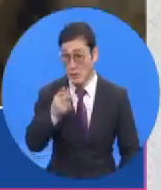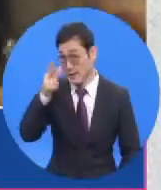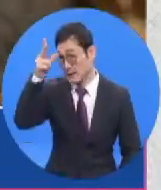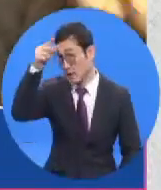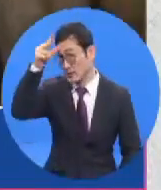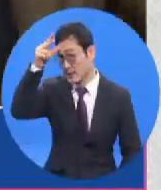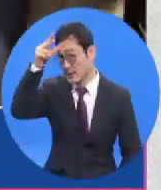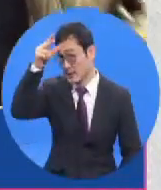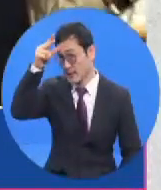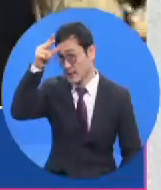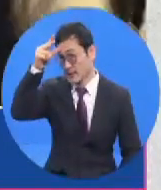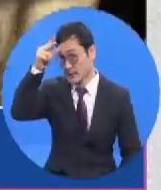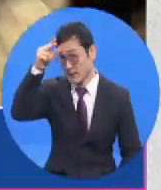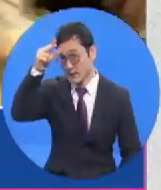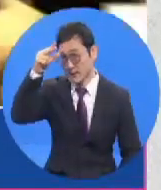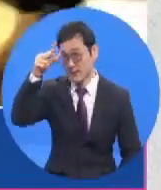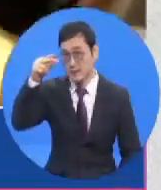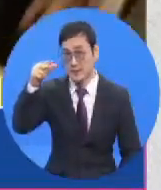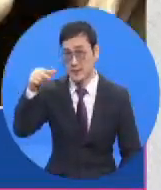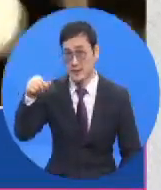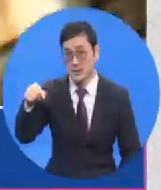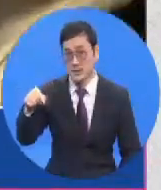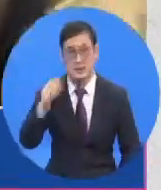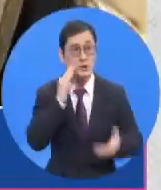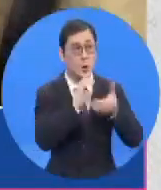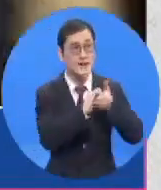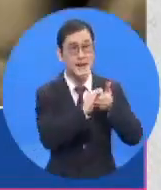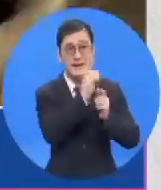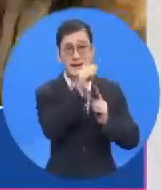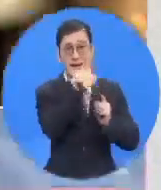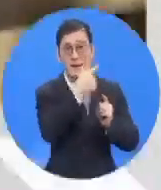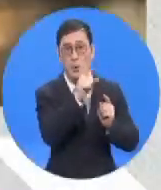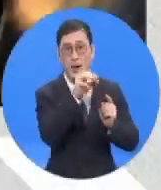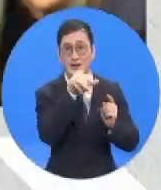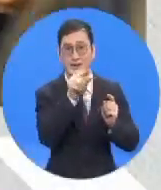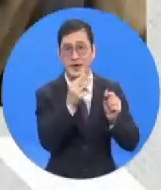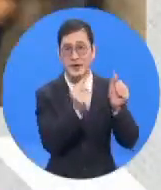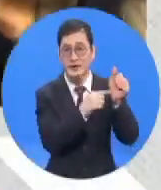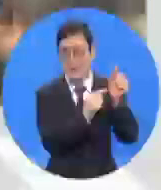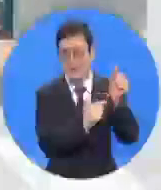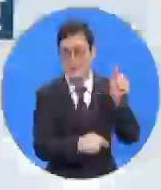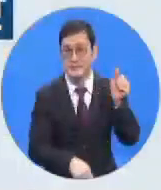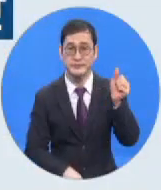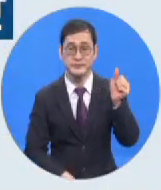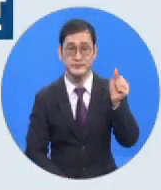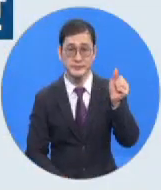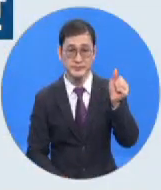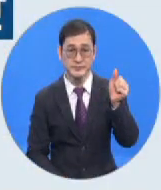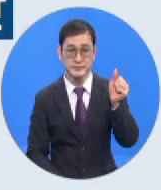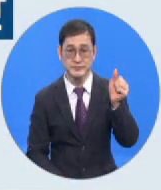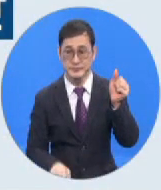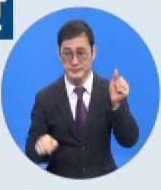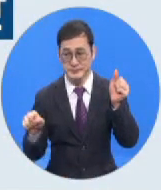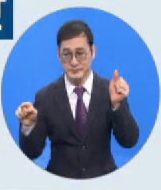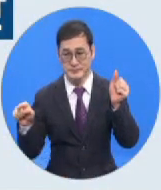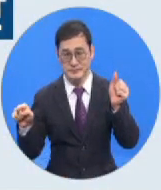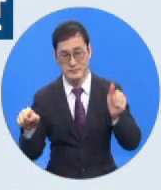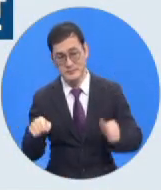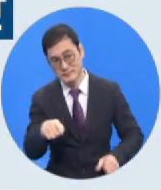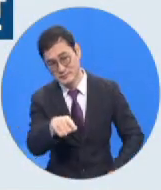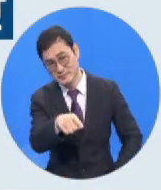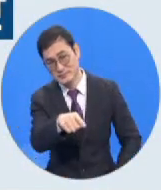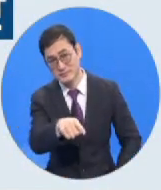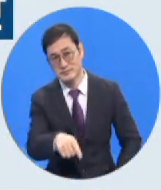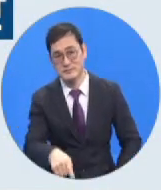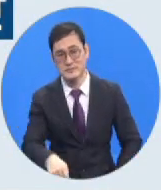석연치 않게 청와대 선임행정관인 이광철 현 민정비서관을 통해서 김학의 전 차관의